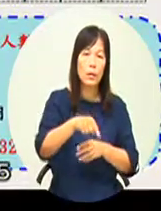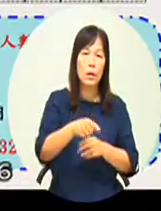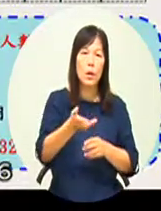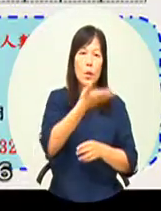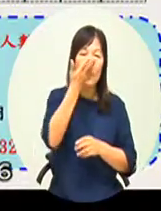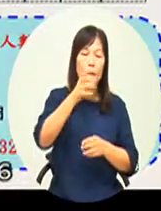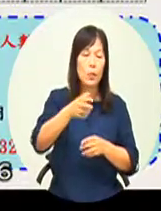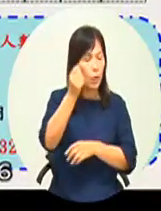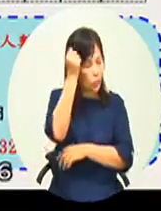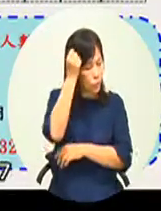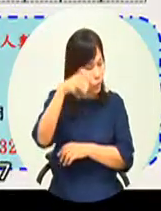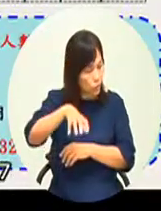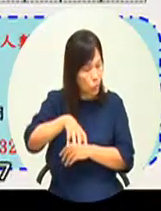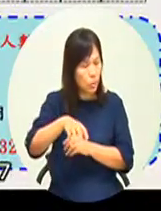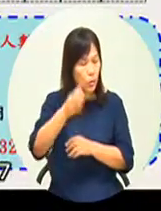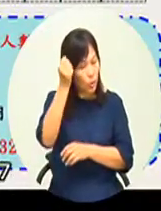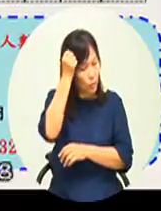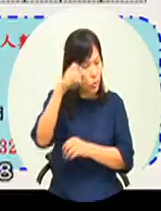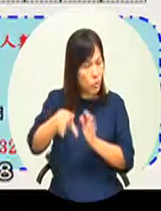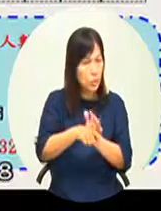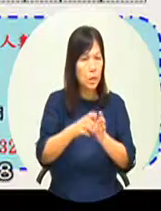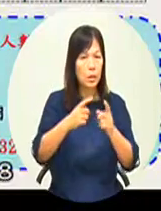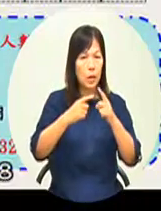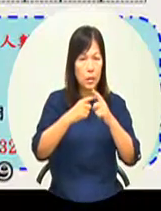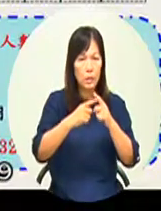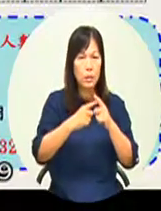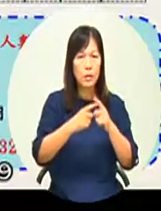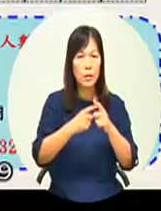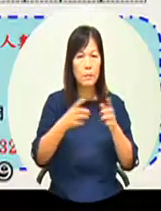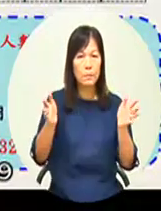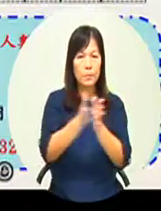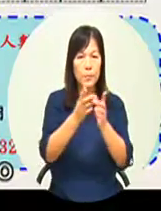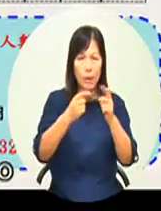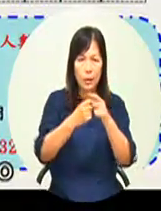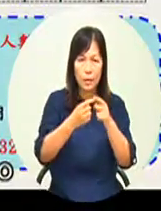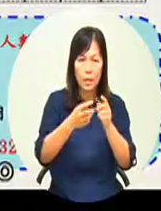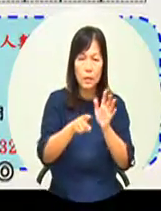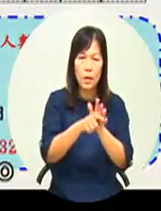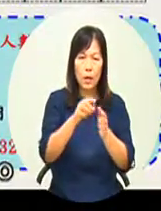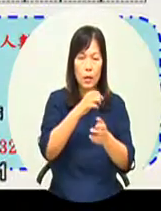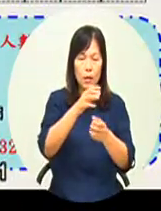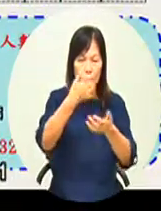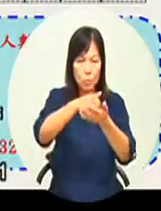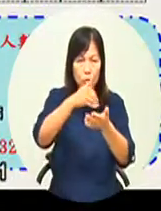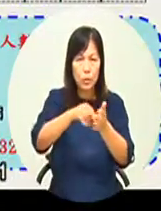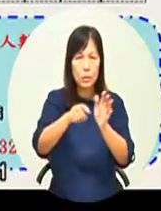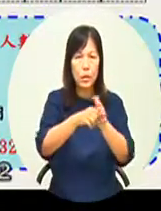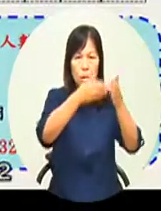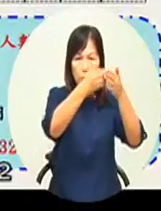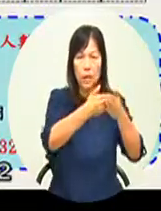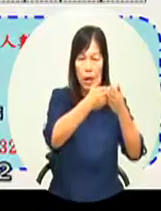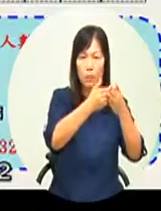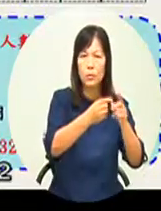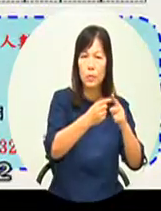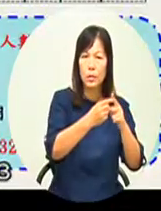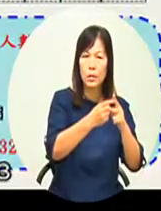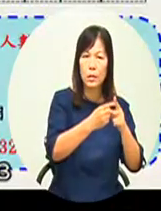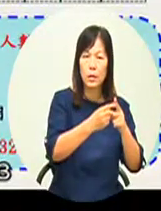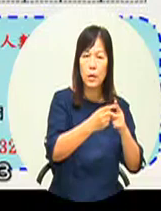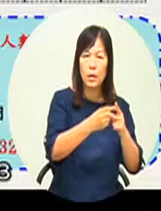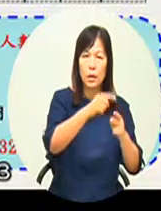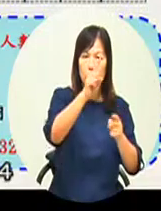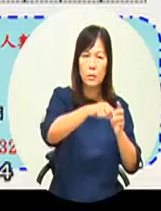观光旅馆住客国籍人数哦，住的客房统计哦，大陆的旅